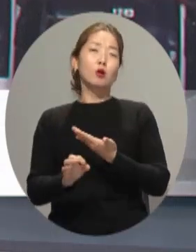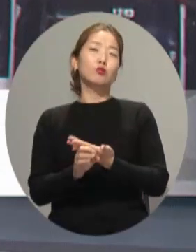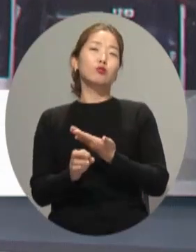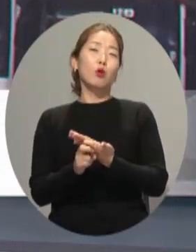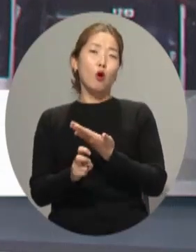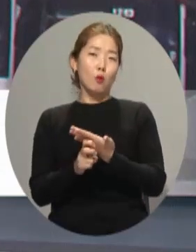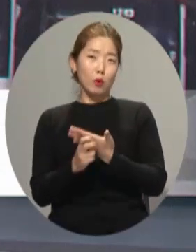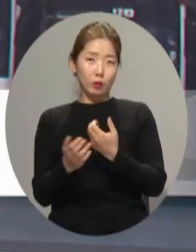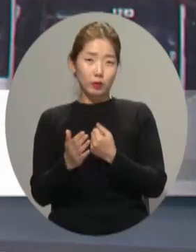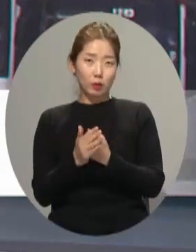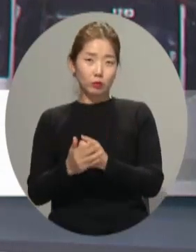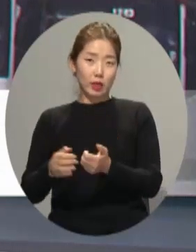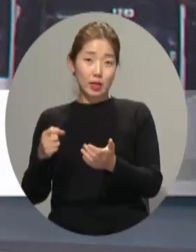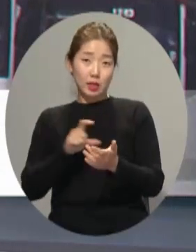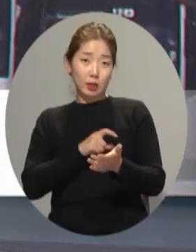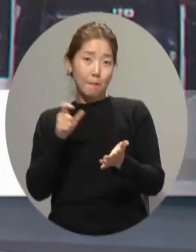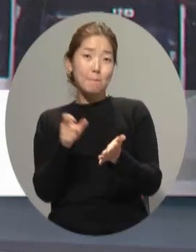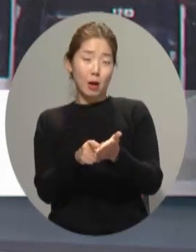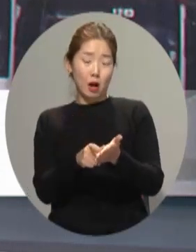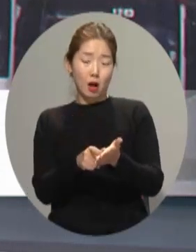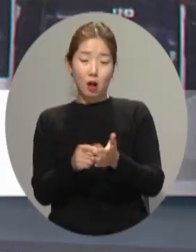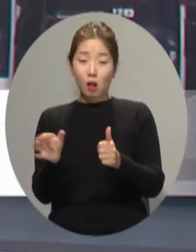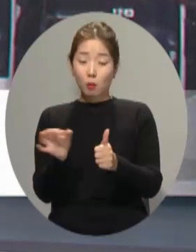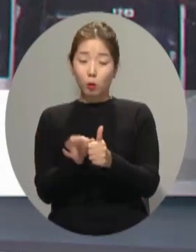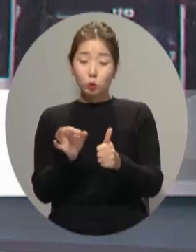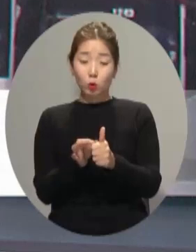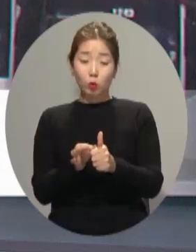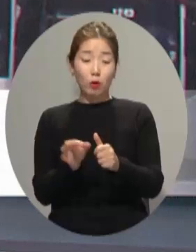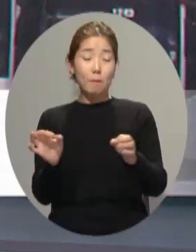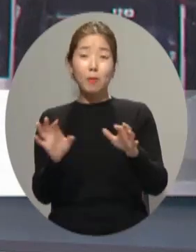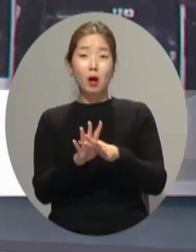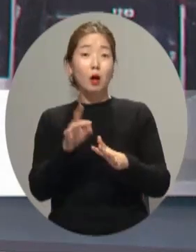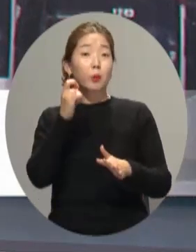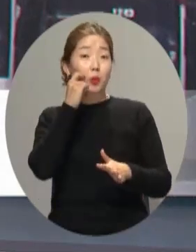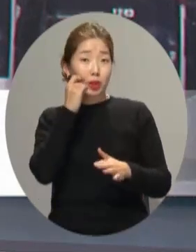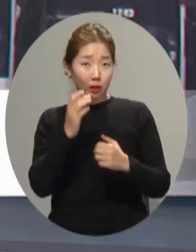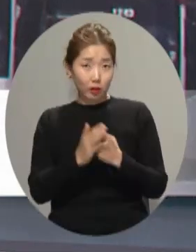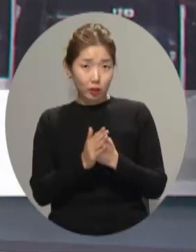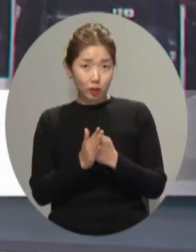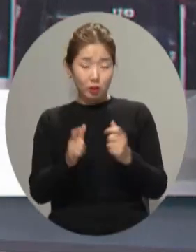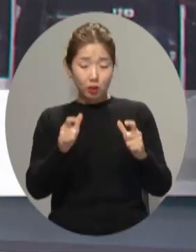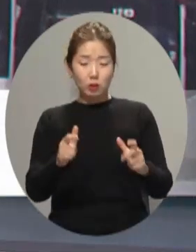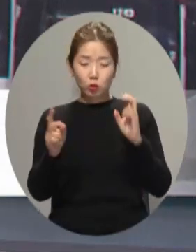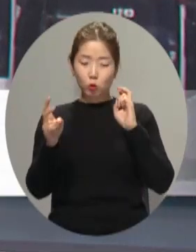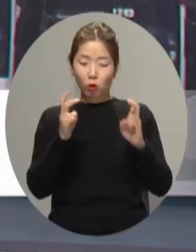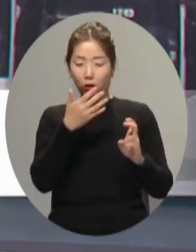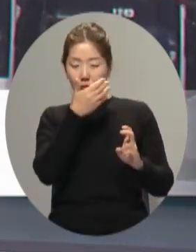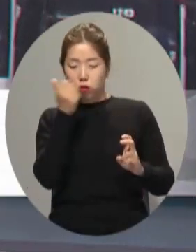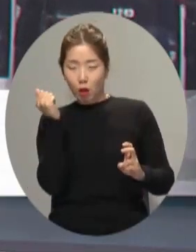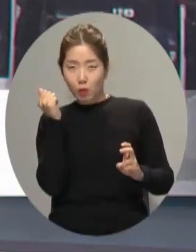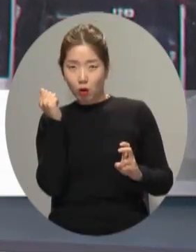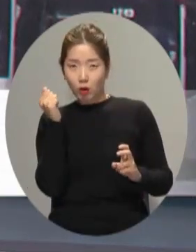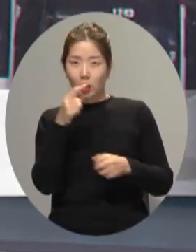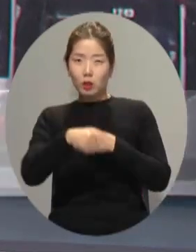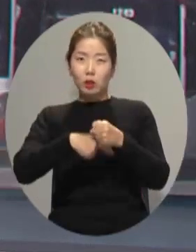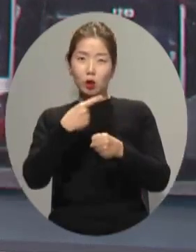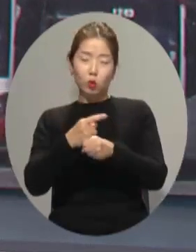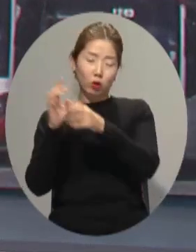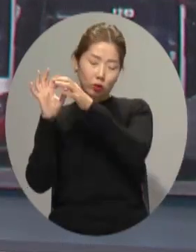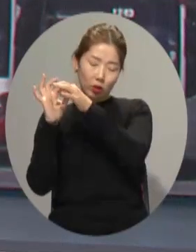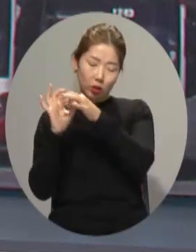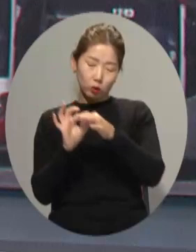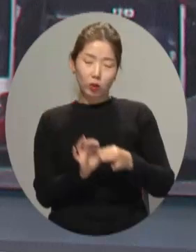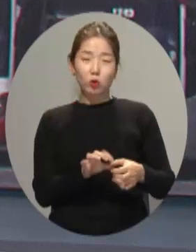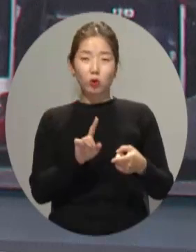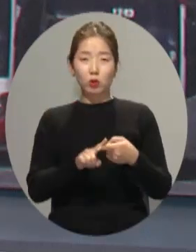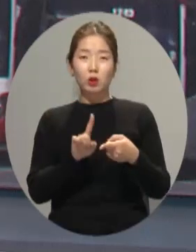업체로 지정해버린 건데요. 보조금 지급이 사실상 불가능해지면서 지역 업체 외면 등 1년여간 이어져 왔던